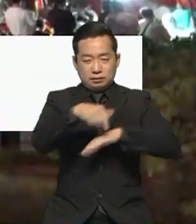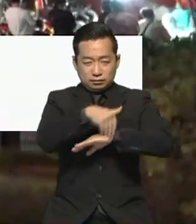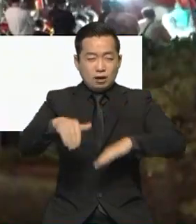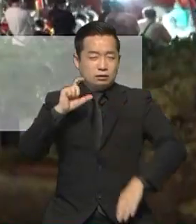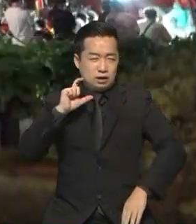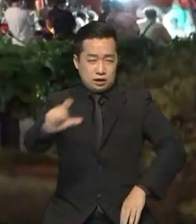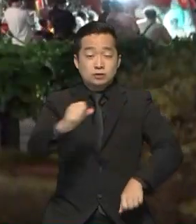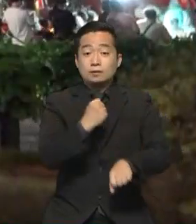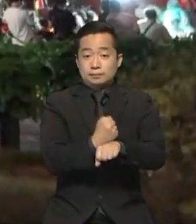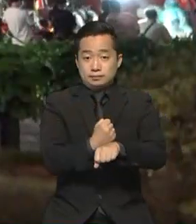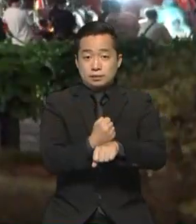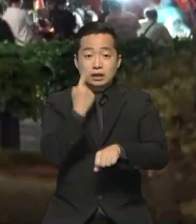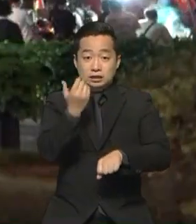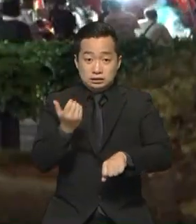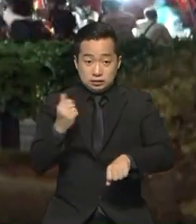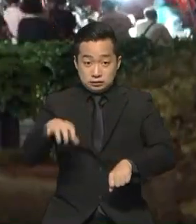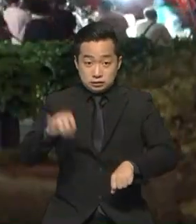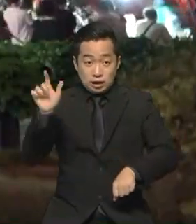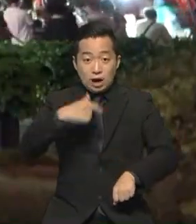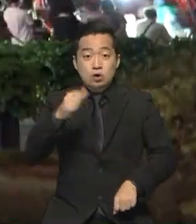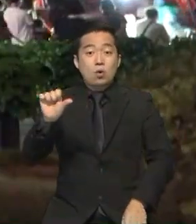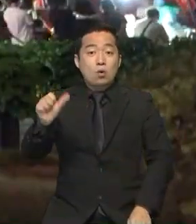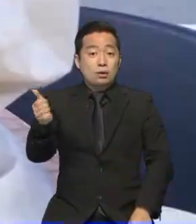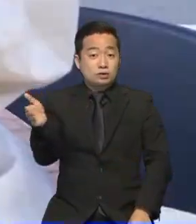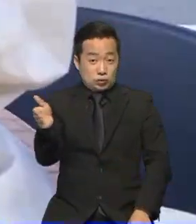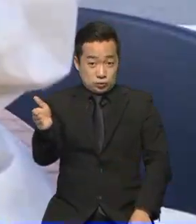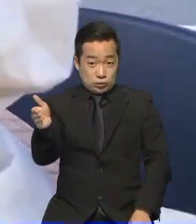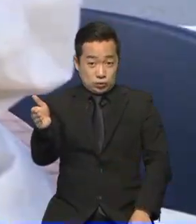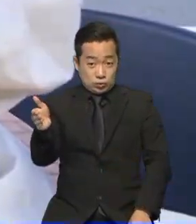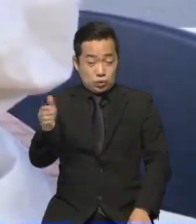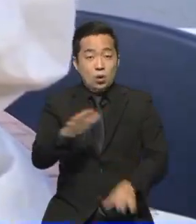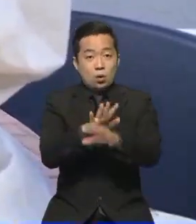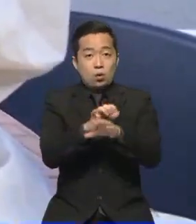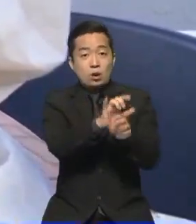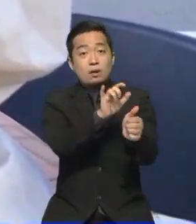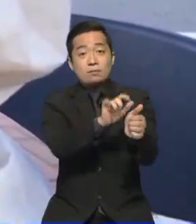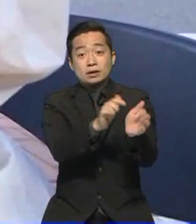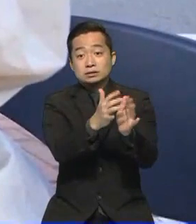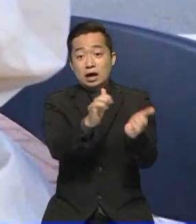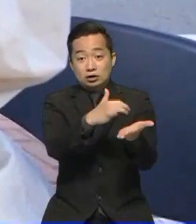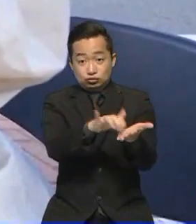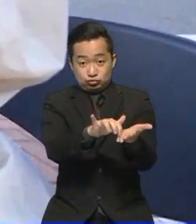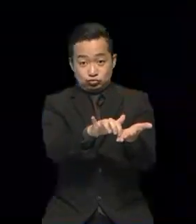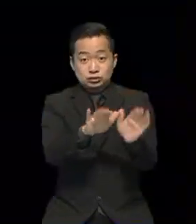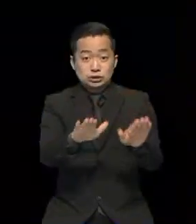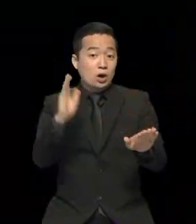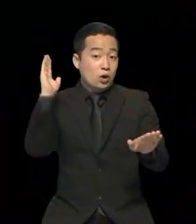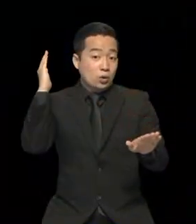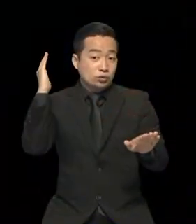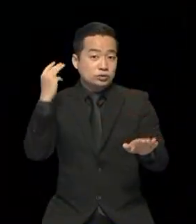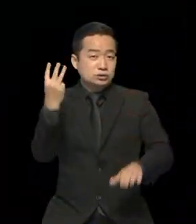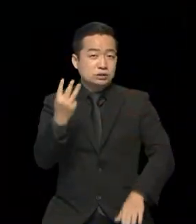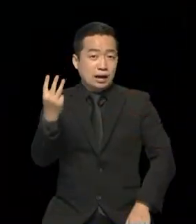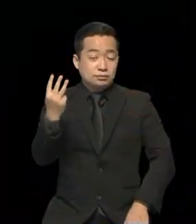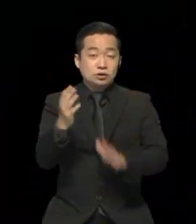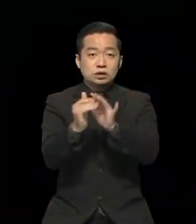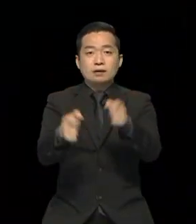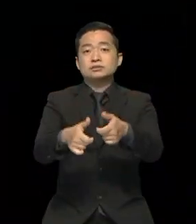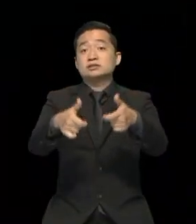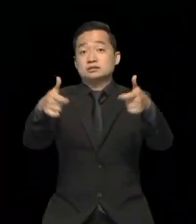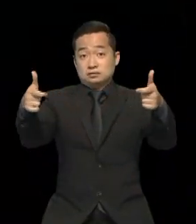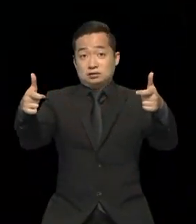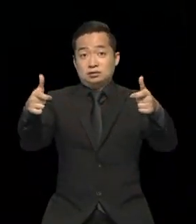坚持外防输入、内防反弹总策略和动态清零总方针不动摇。 지난달 초 하루 500명 수준이던 중국의 코로나19 신규 감염자 수는 최근 3,000명대로